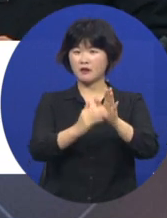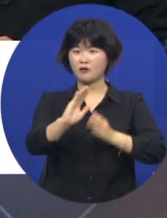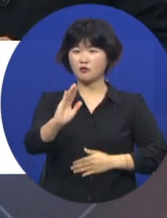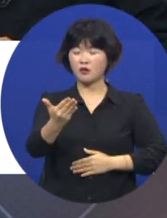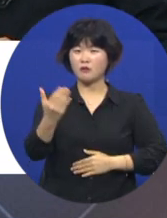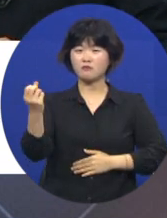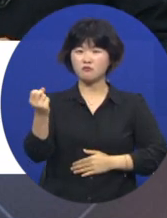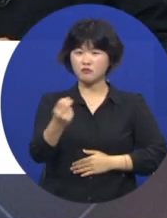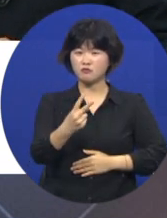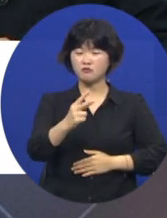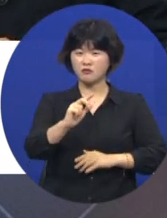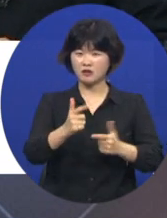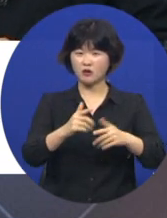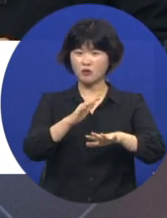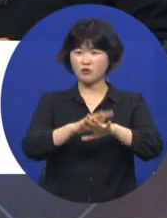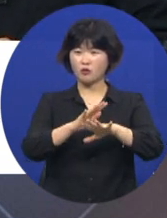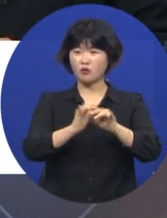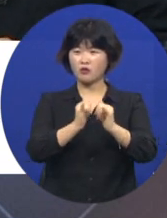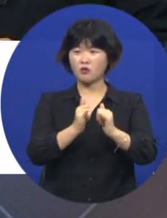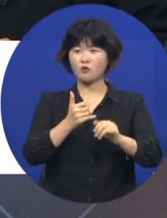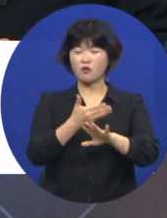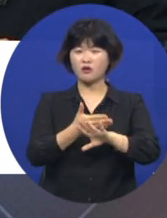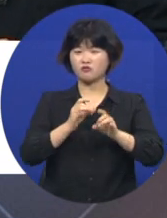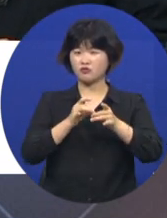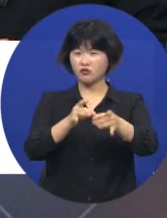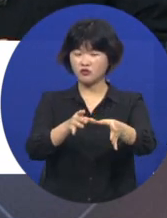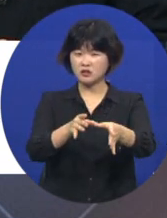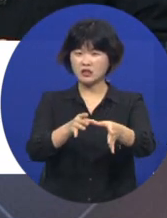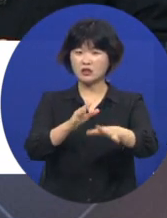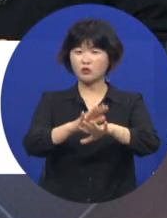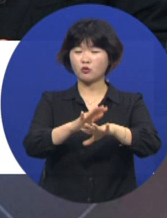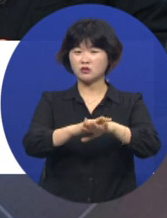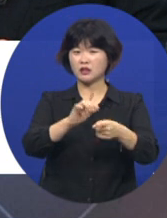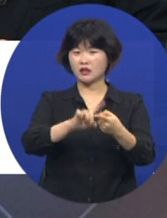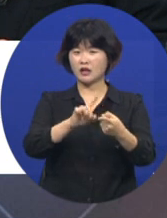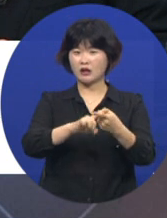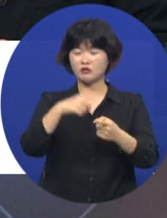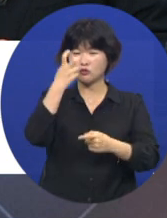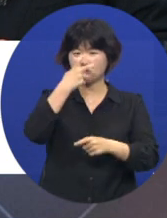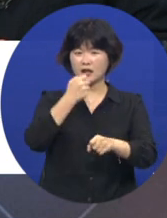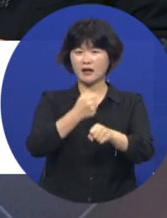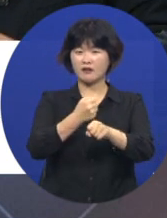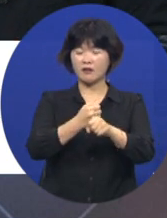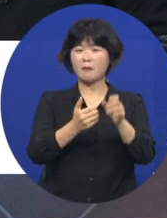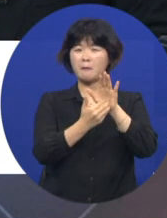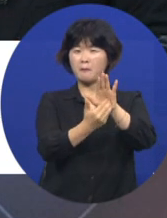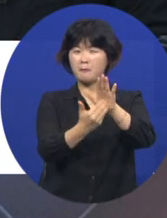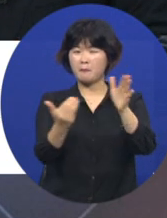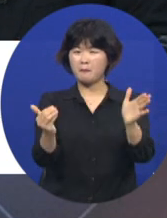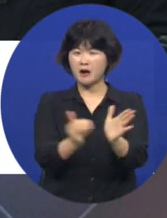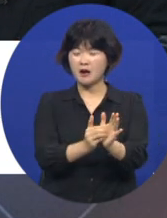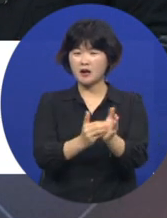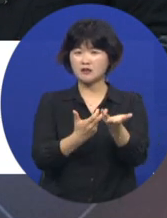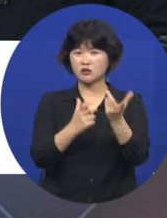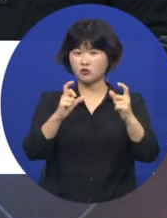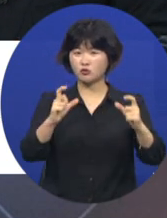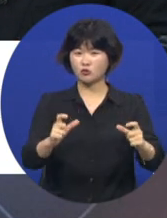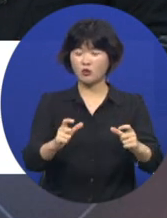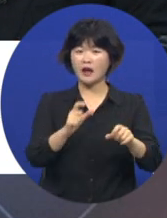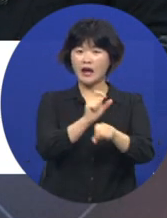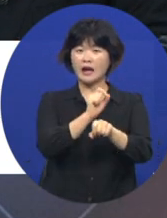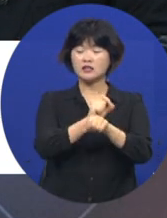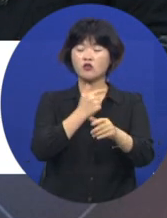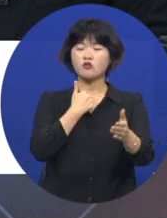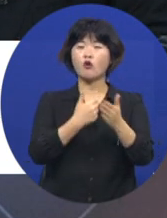아니라 농지에 대한 외지인 투기, 이것은 농지에 대한 전수조사로 이것도 막았고요. 제주에서의